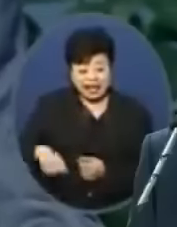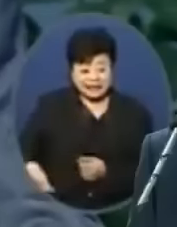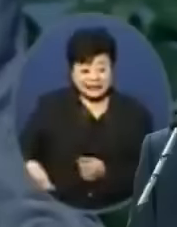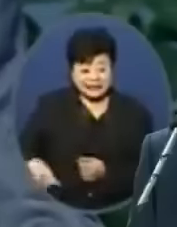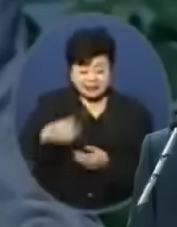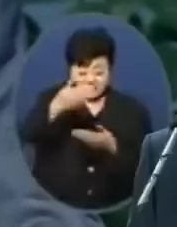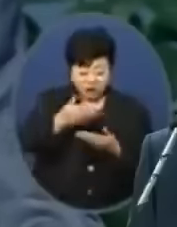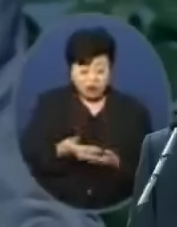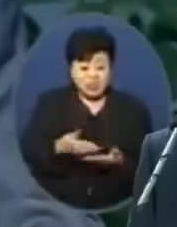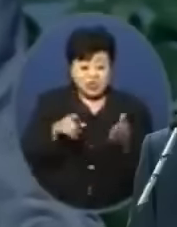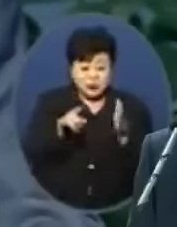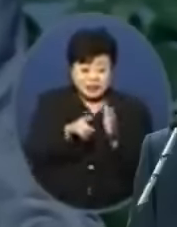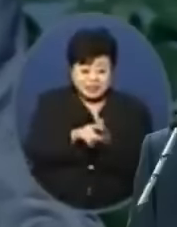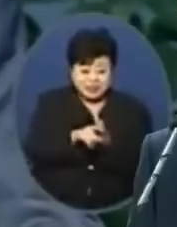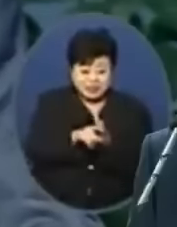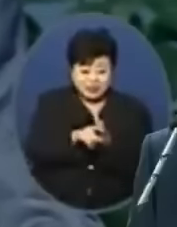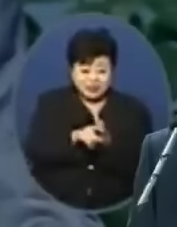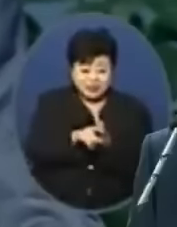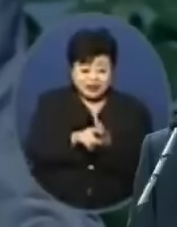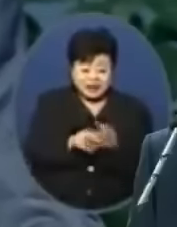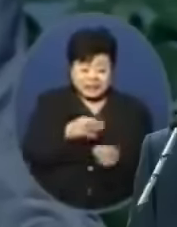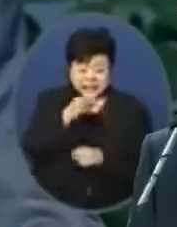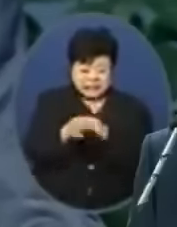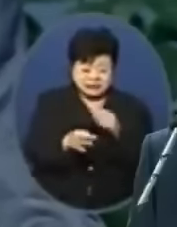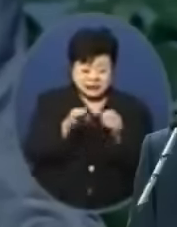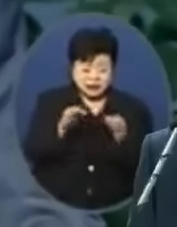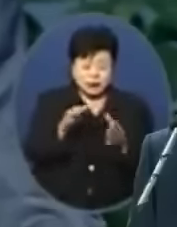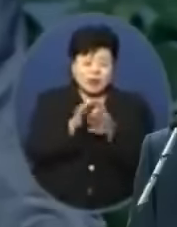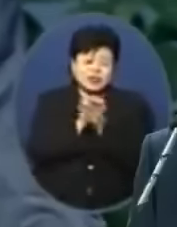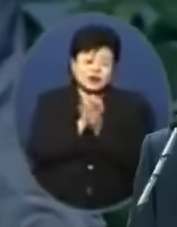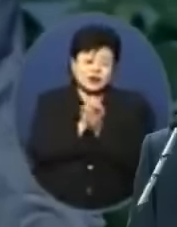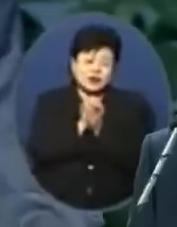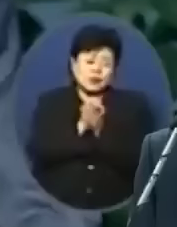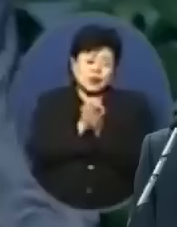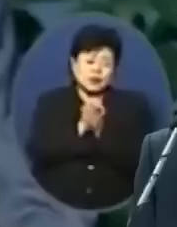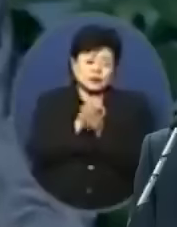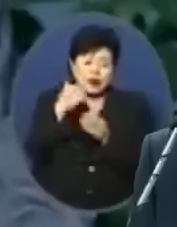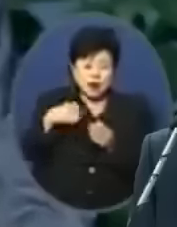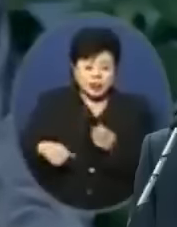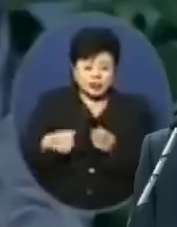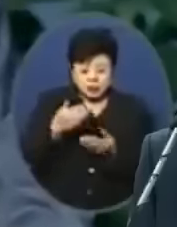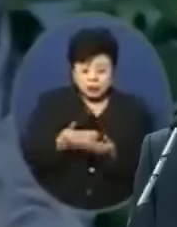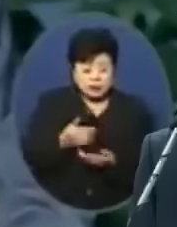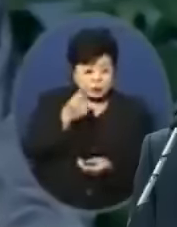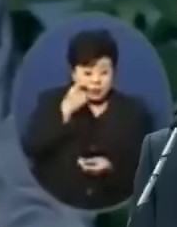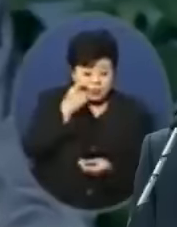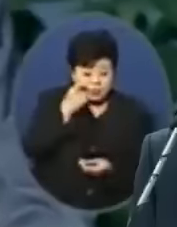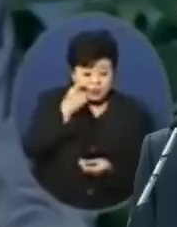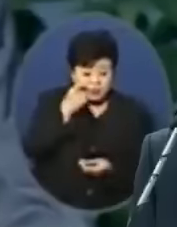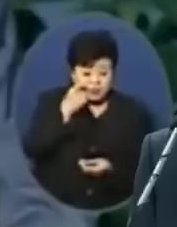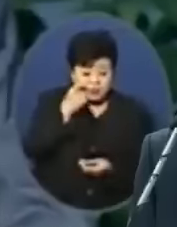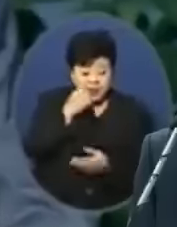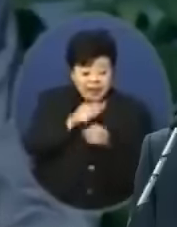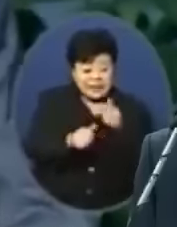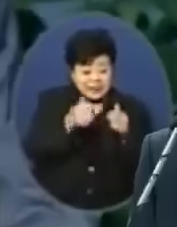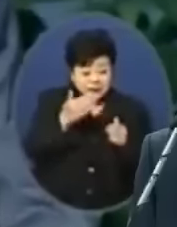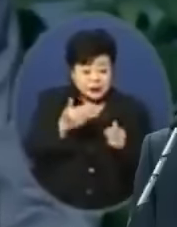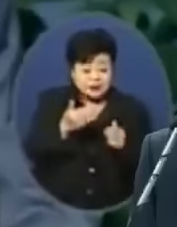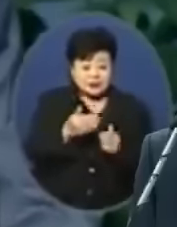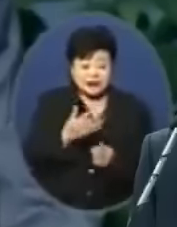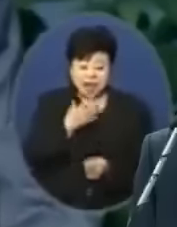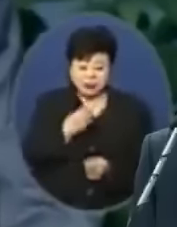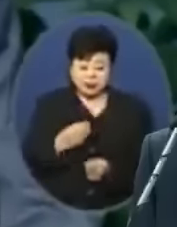얻기 위해서 10년 동안 기도를 해도 아들을 얻지 못했습니다. 하나님께서